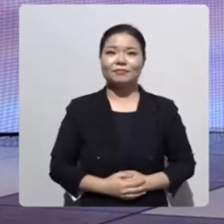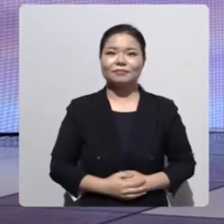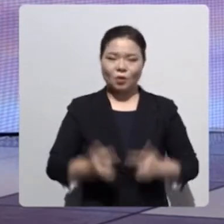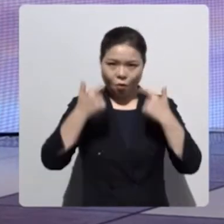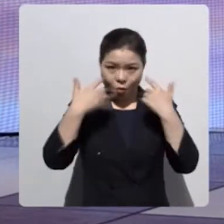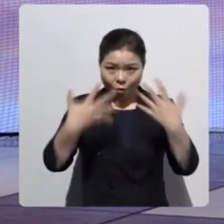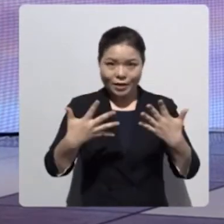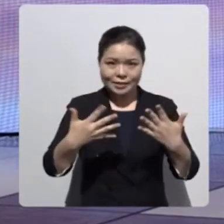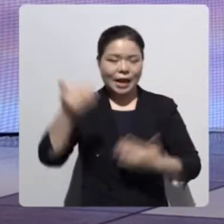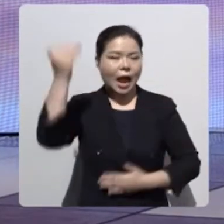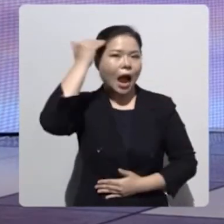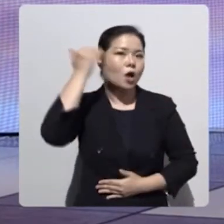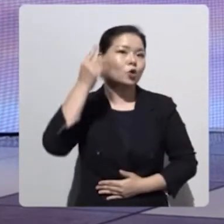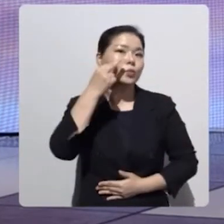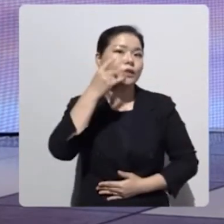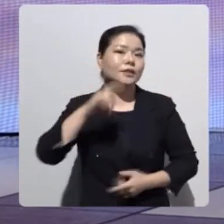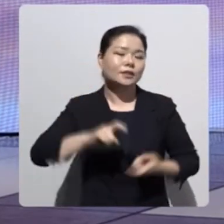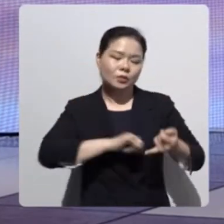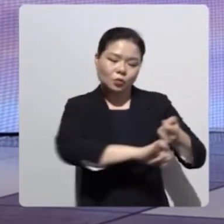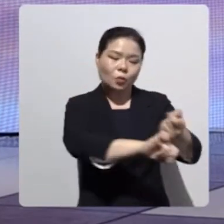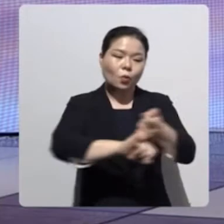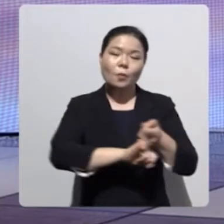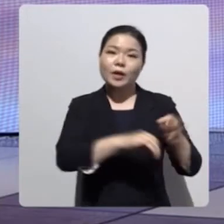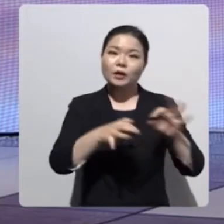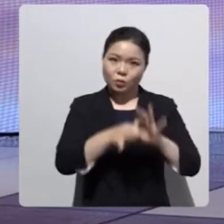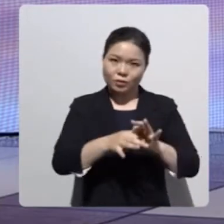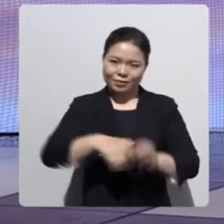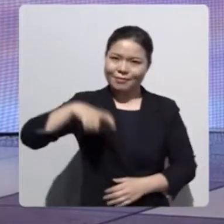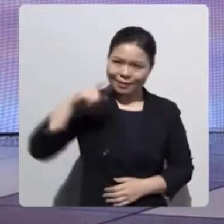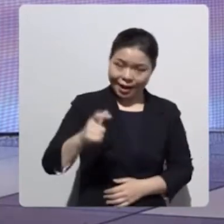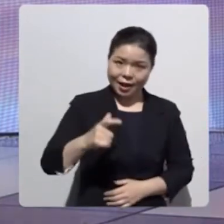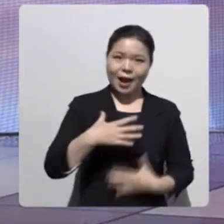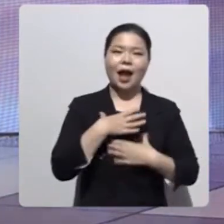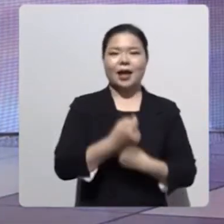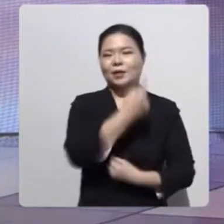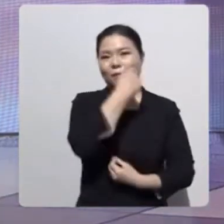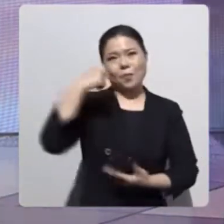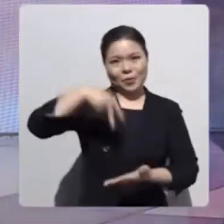확고한 한미동맹을 축으로 강력한 안보 태세를 구축하겠습니다.